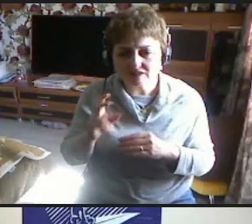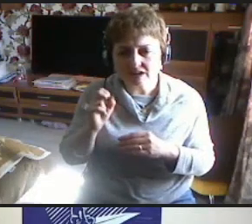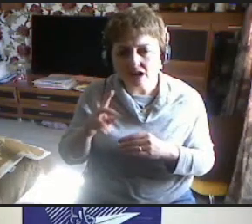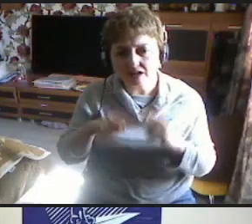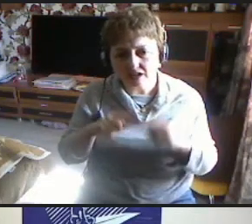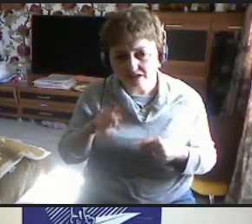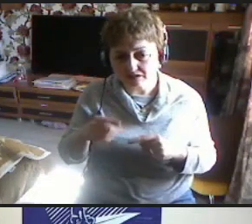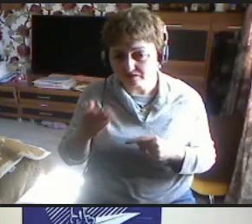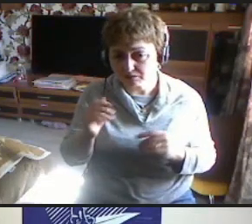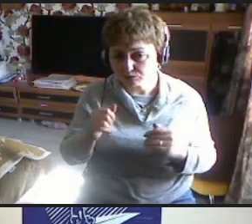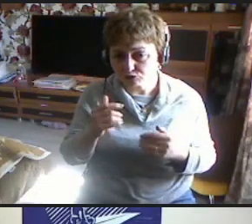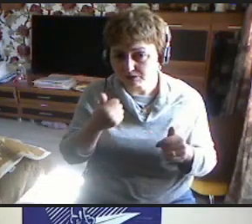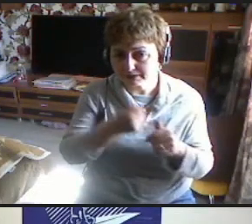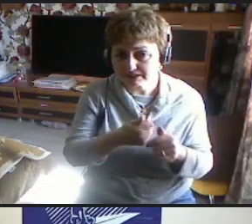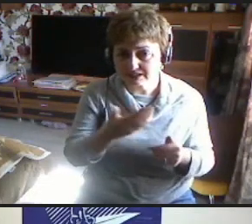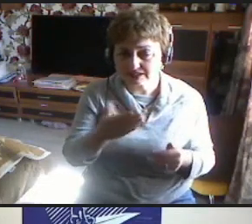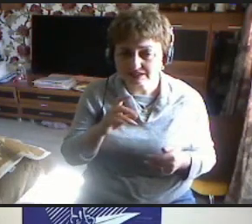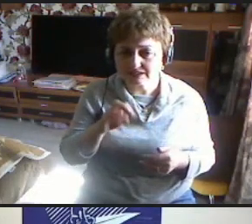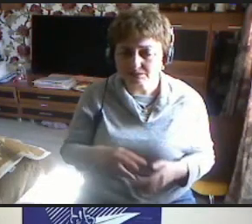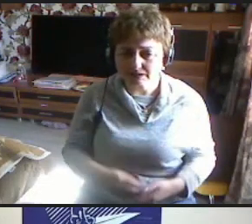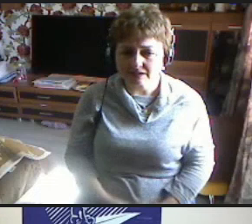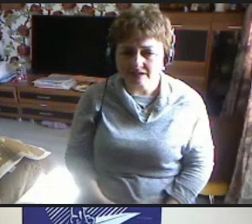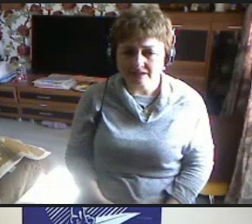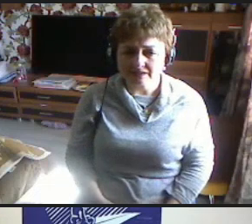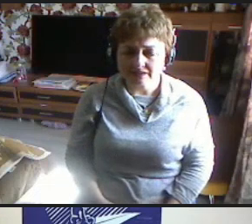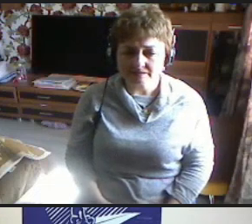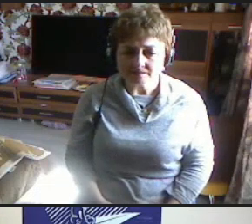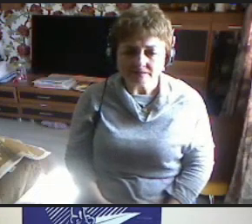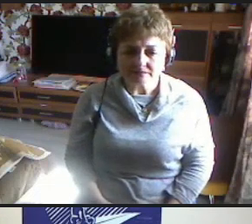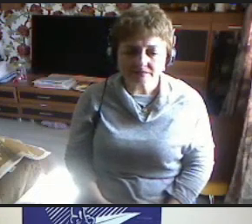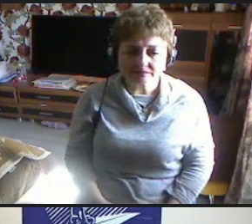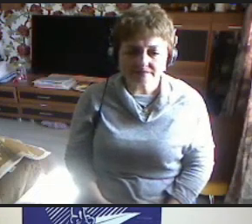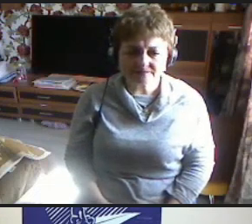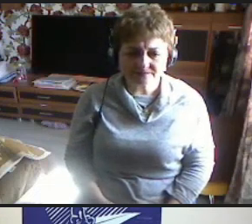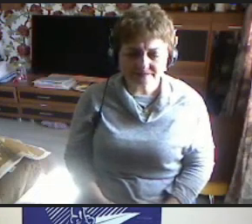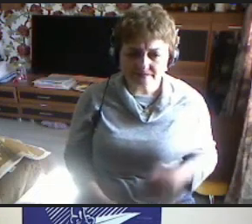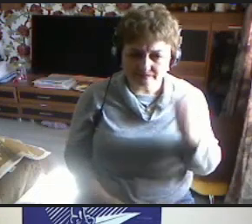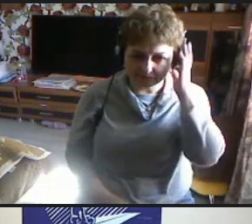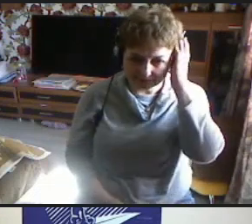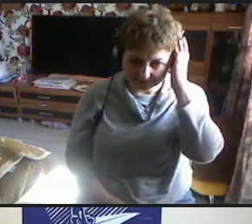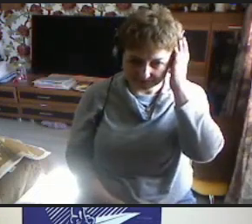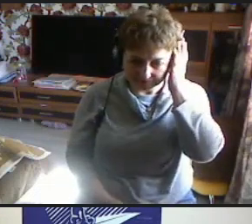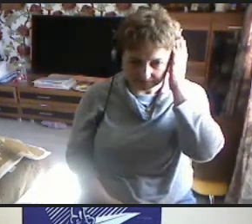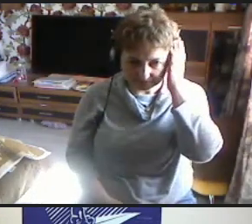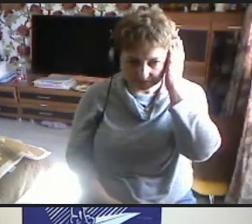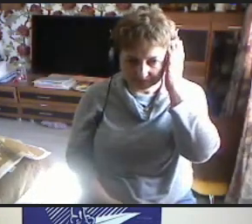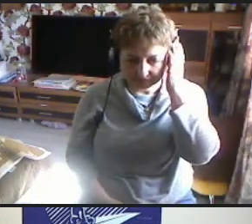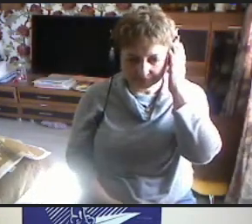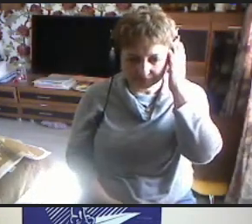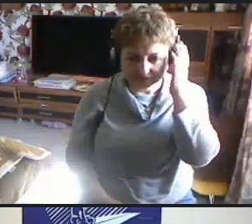тоже присоединиться к ним. Так, Золотовицкий, ну, понятно. В